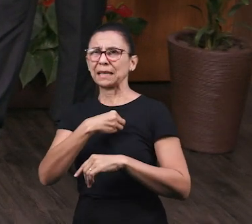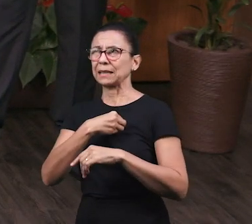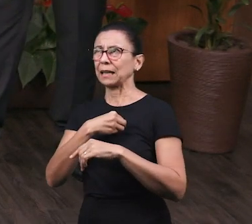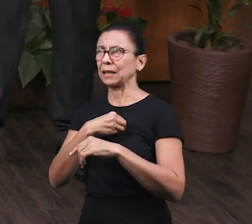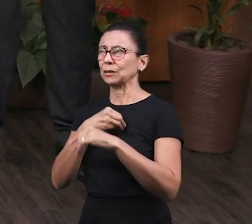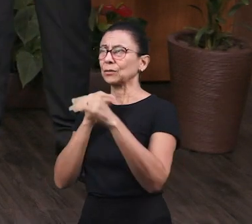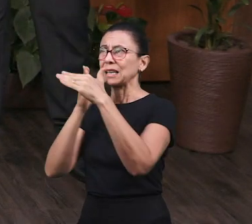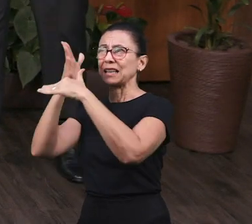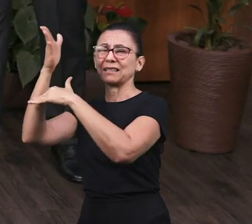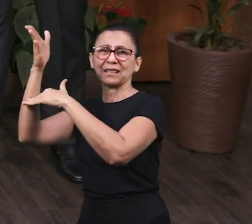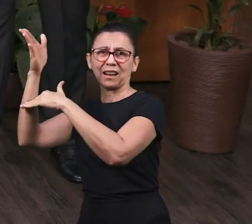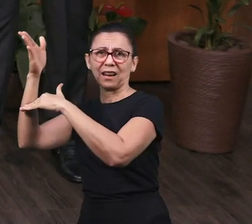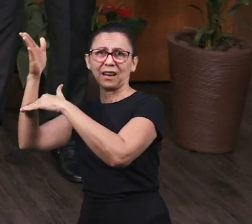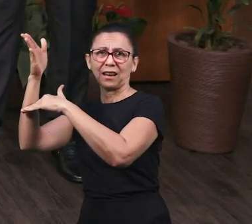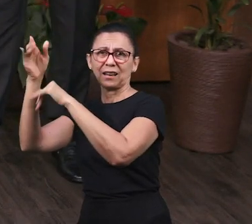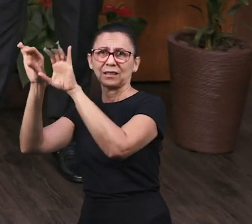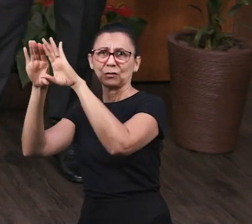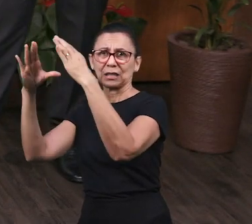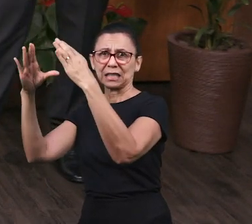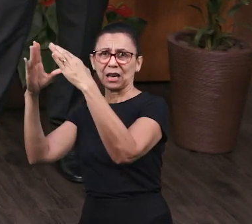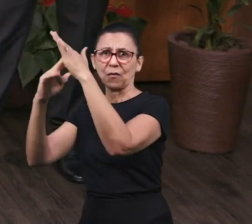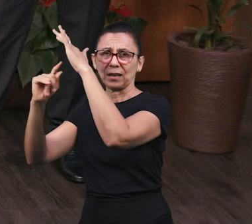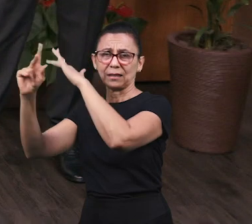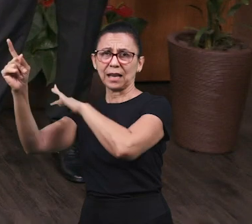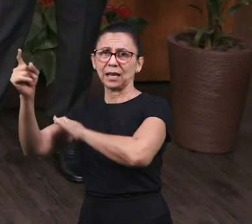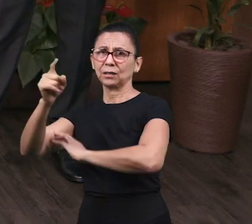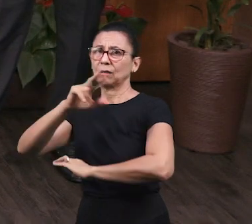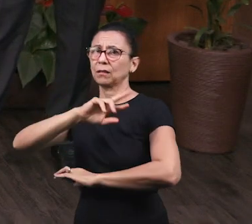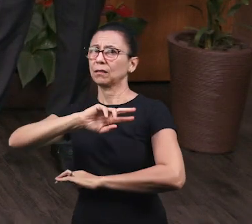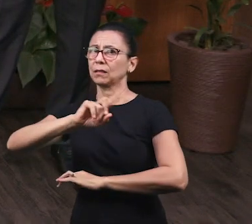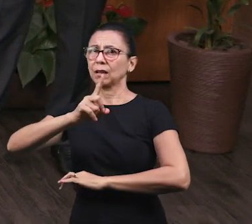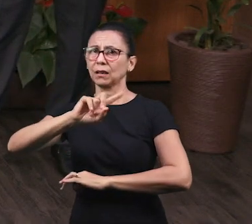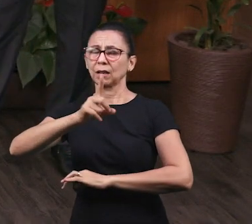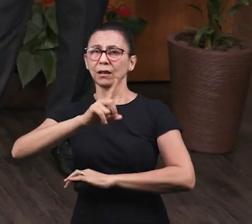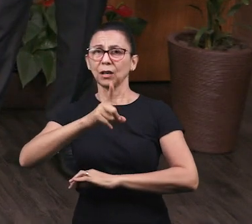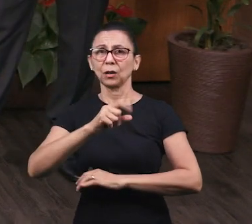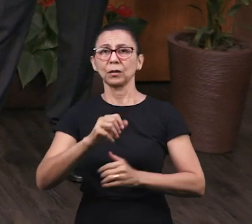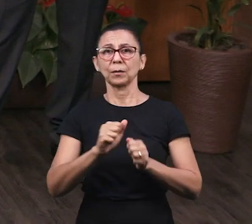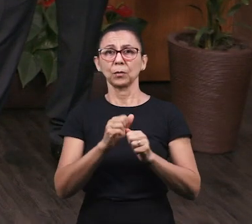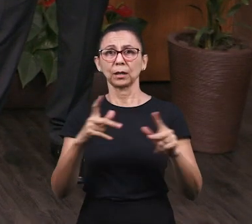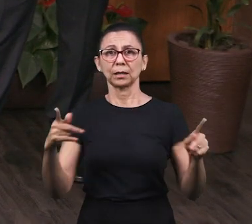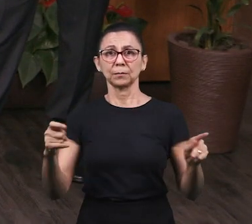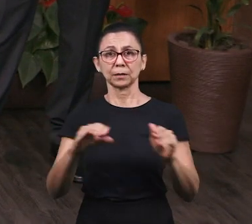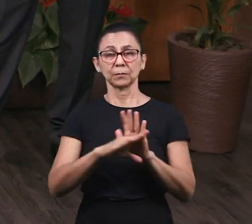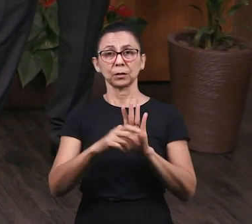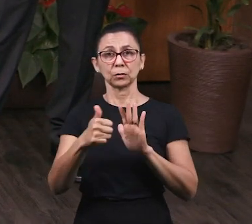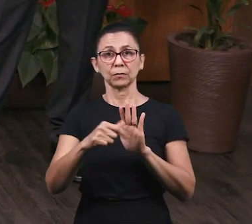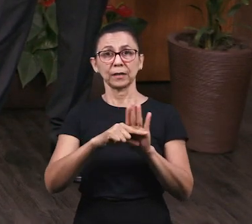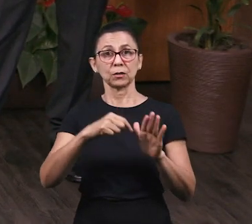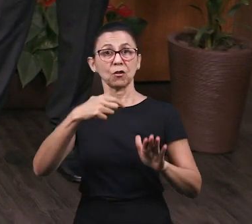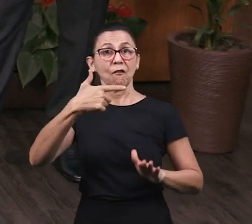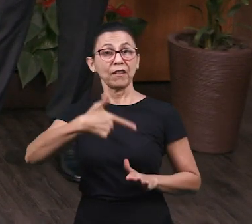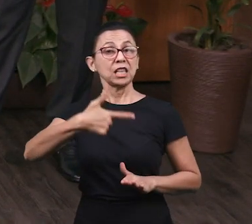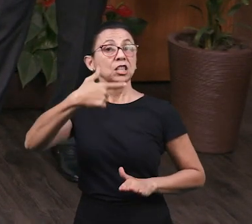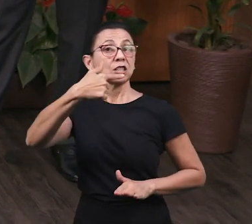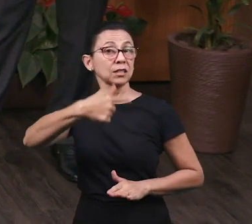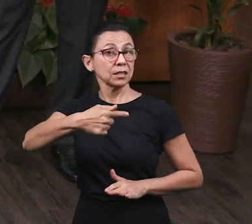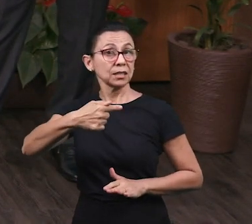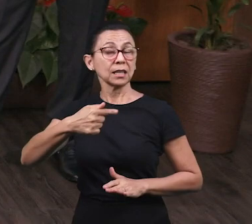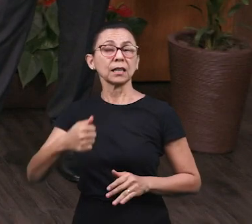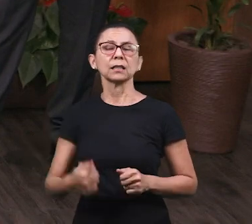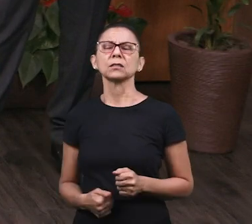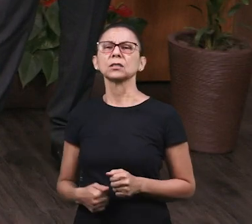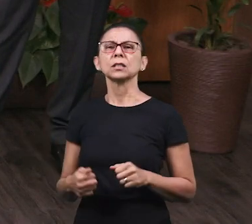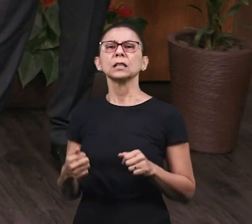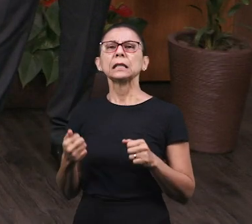il est enregistré dans la Bible, en Apocalypse, chapitre 21, verset 27, qui dit « Il n'entrera pas